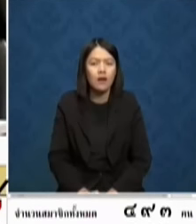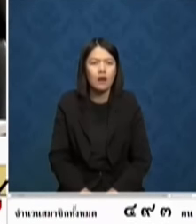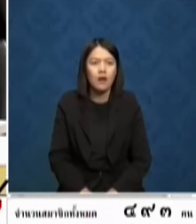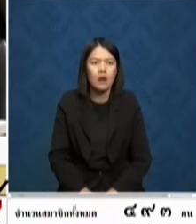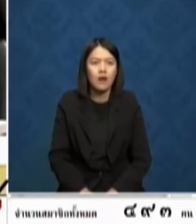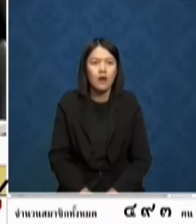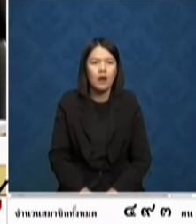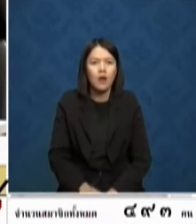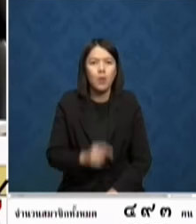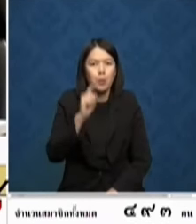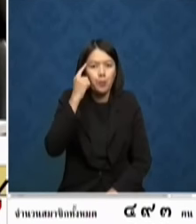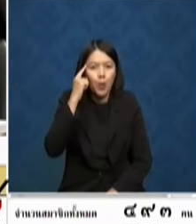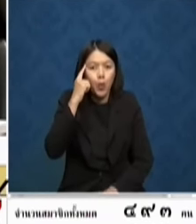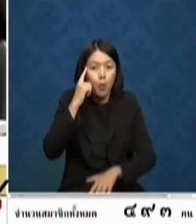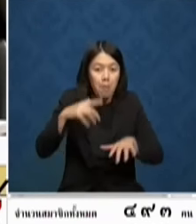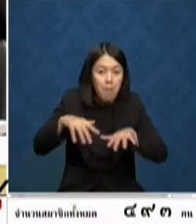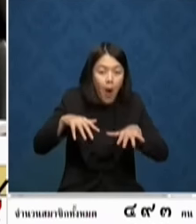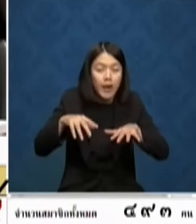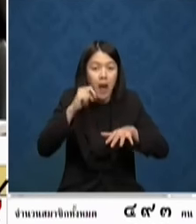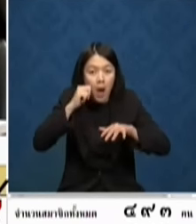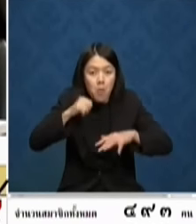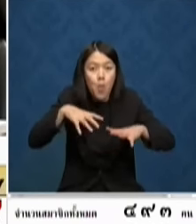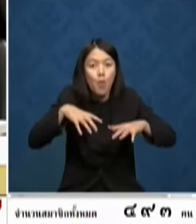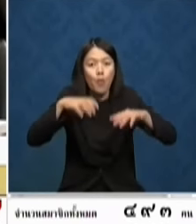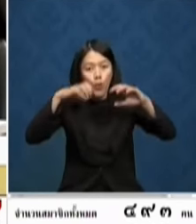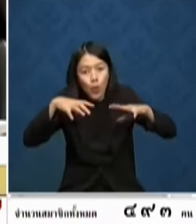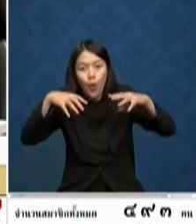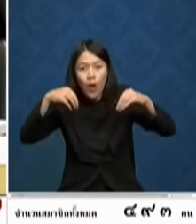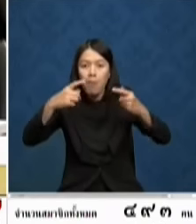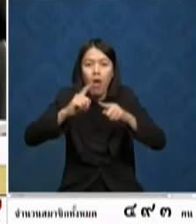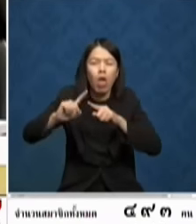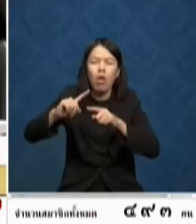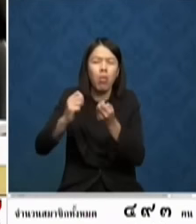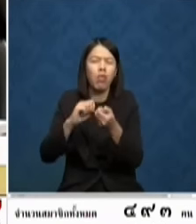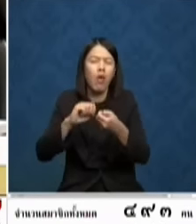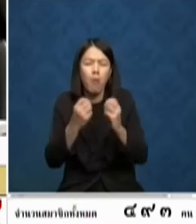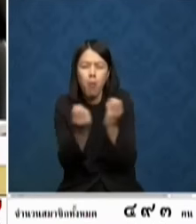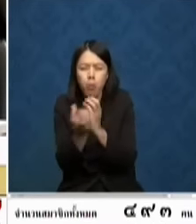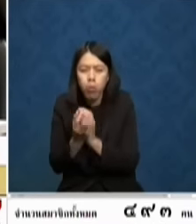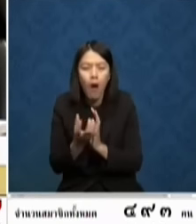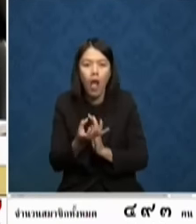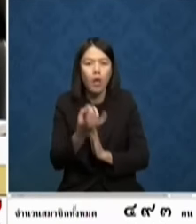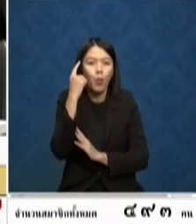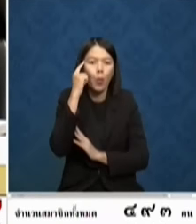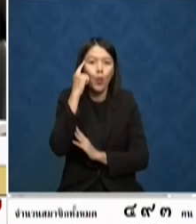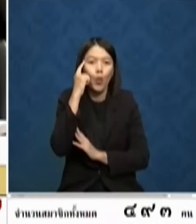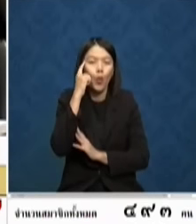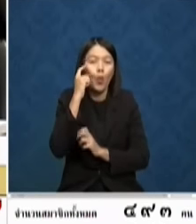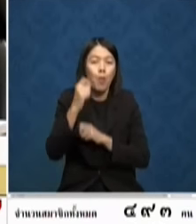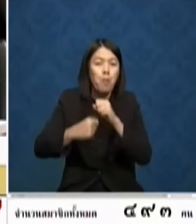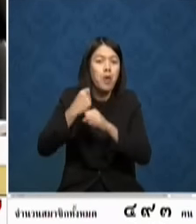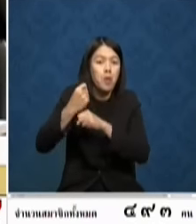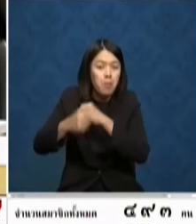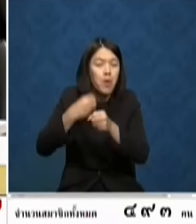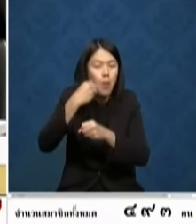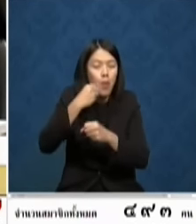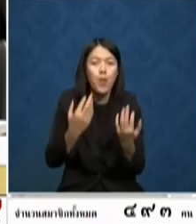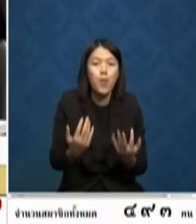งเป้าให้ GDP เนี่ยโต 5% ซึ่งสิ่งที่จะช่วยได้ก็คือโครงการ Digital Wallet นี่แหละ มาช่ว